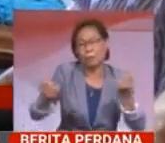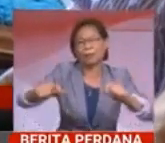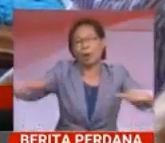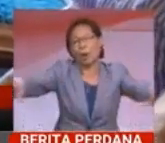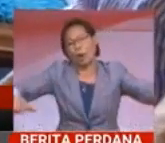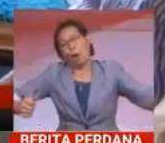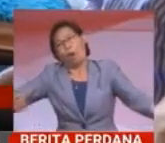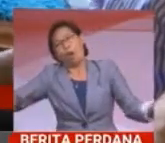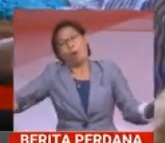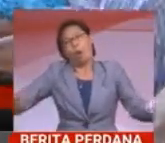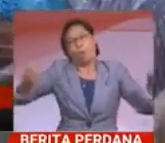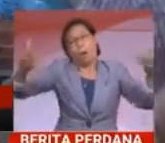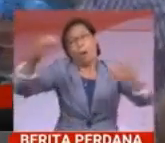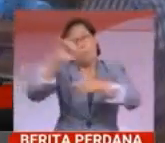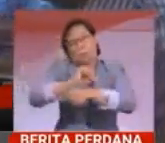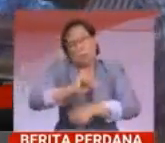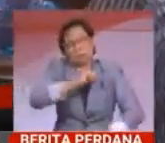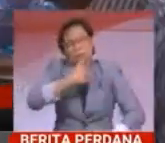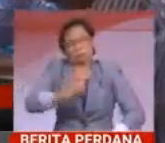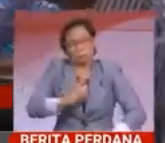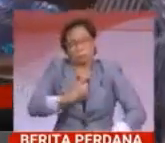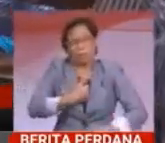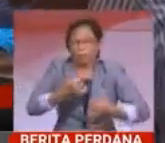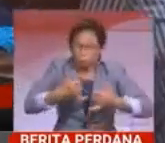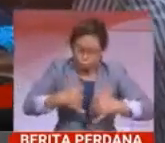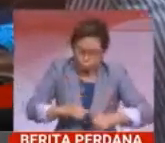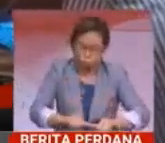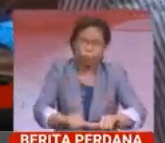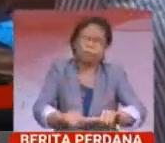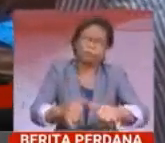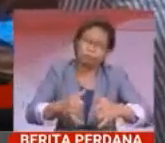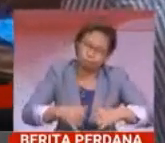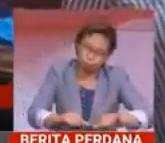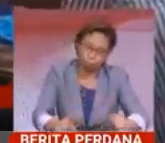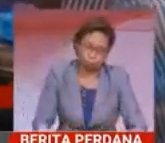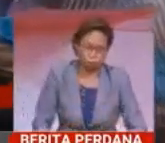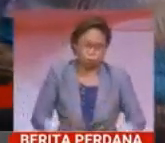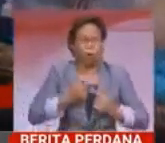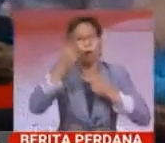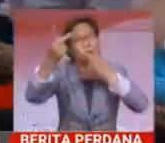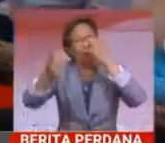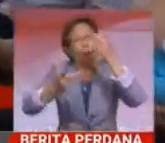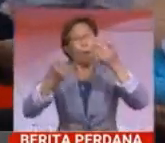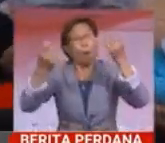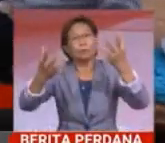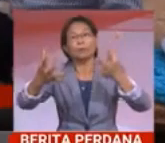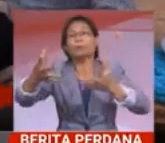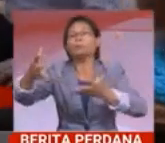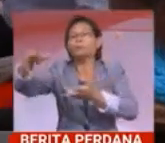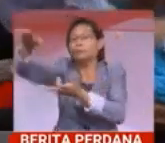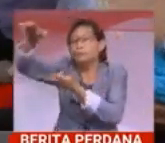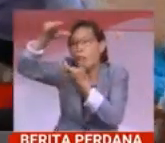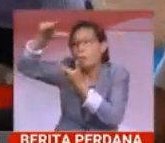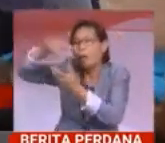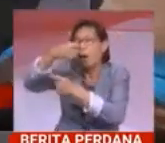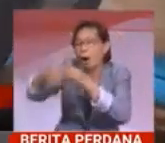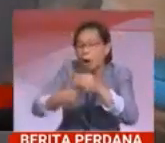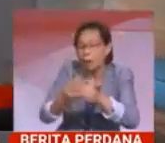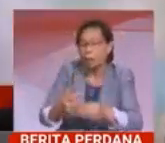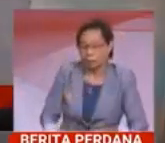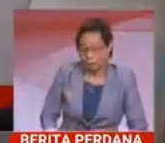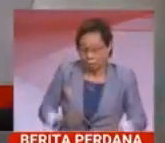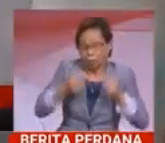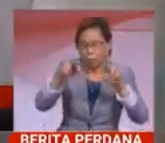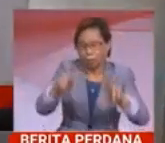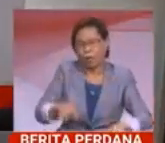seterah mayang bekerja sendiri untuk meneruskan kehidupan beliau menyifatkan lawatan ini banyak memberi maklumat mengenai kehidupan